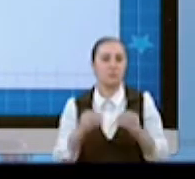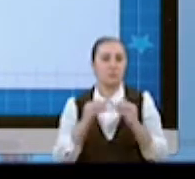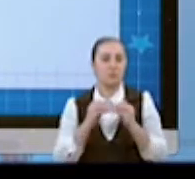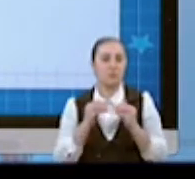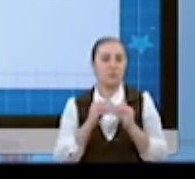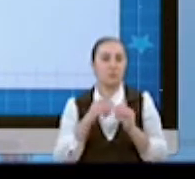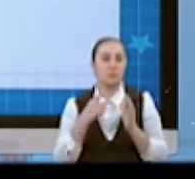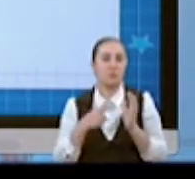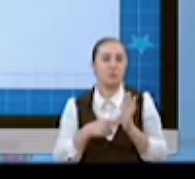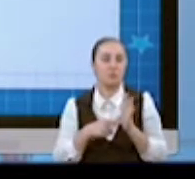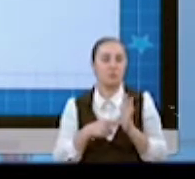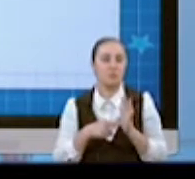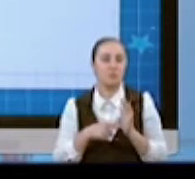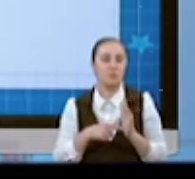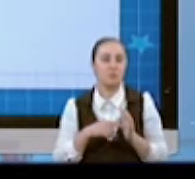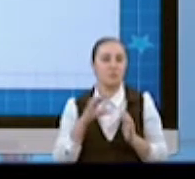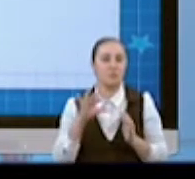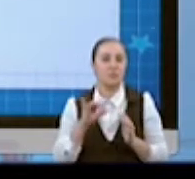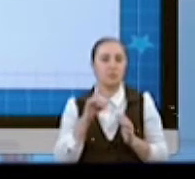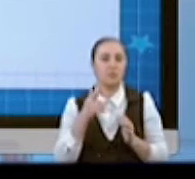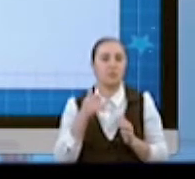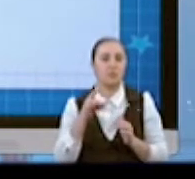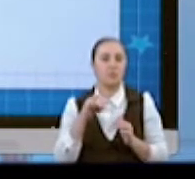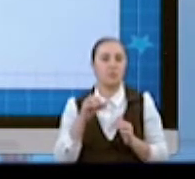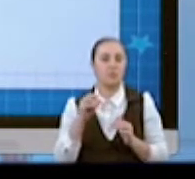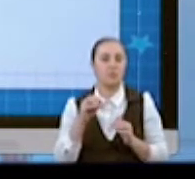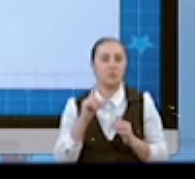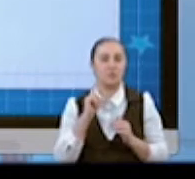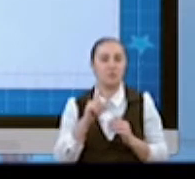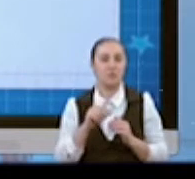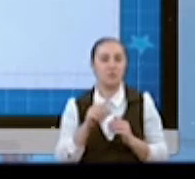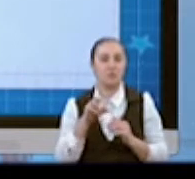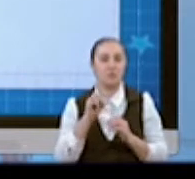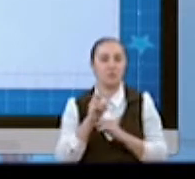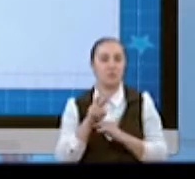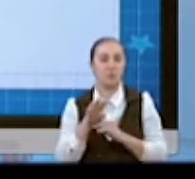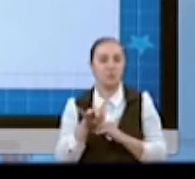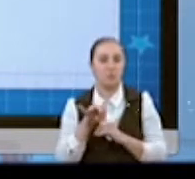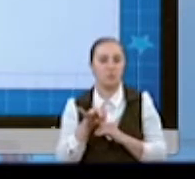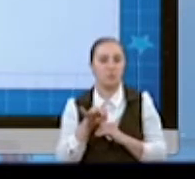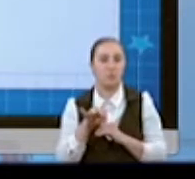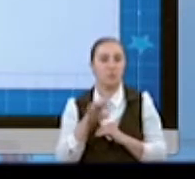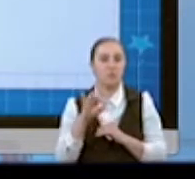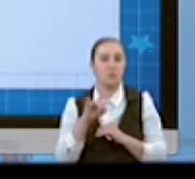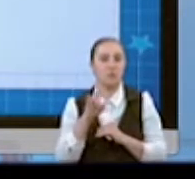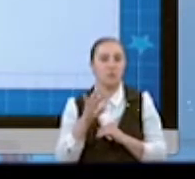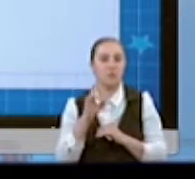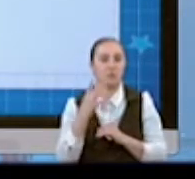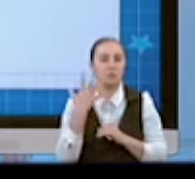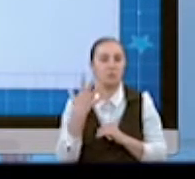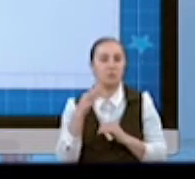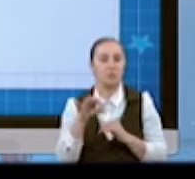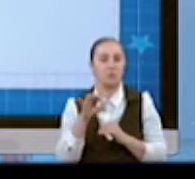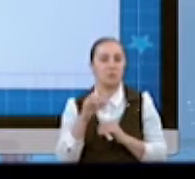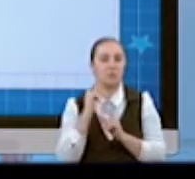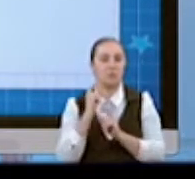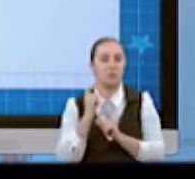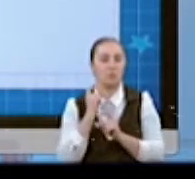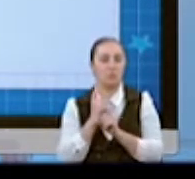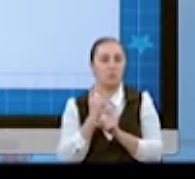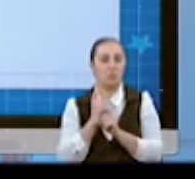Десятый вопрос. Из гаража выехали 12 машин. Из них 5